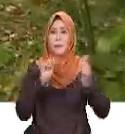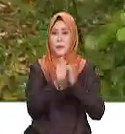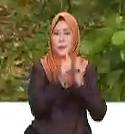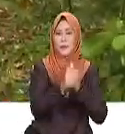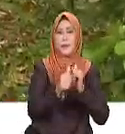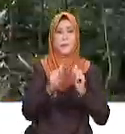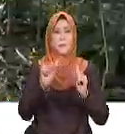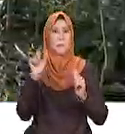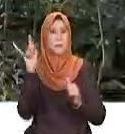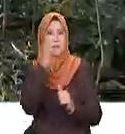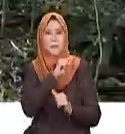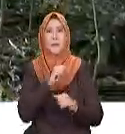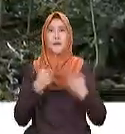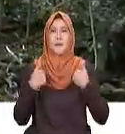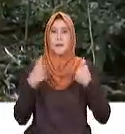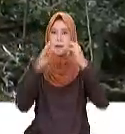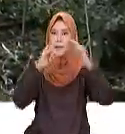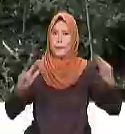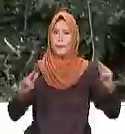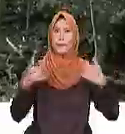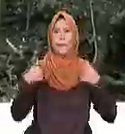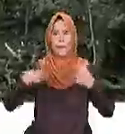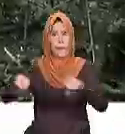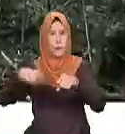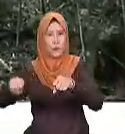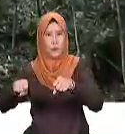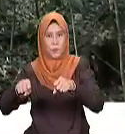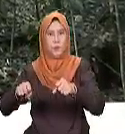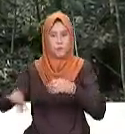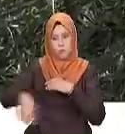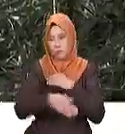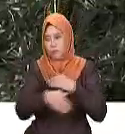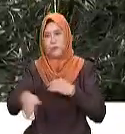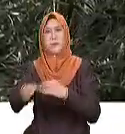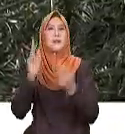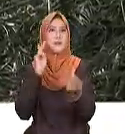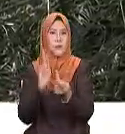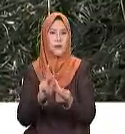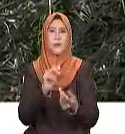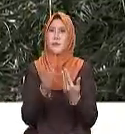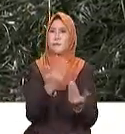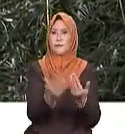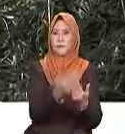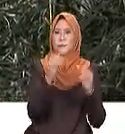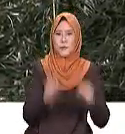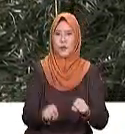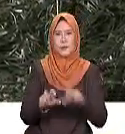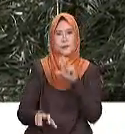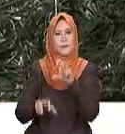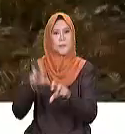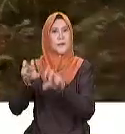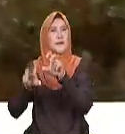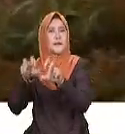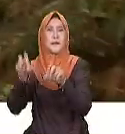berkemah, berbasikal dan motocross juga sesuai dilakukannya di sini. Tidak sukar namun mendaki di sini